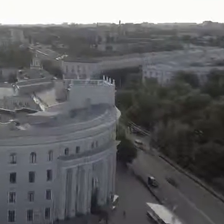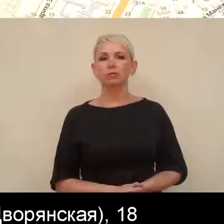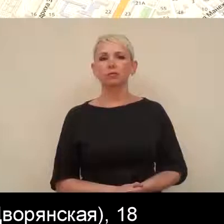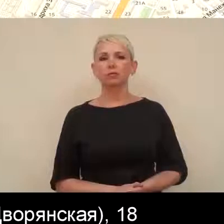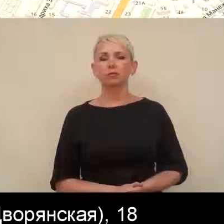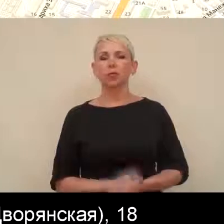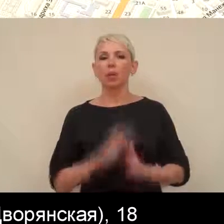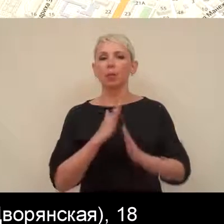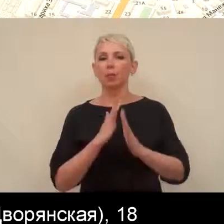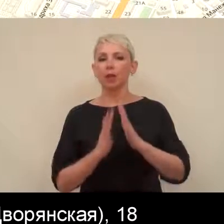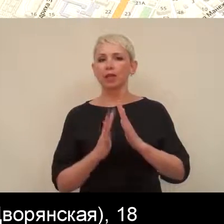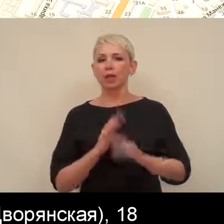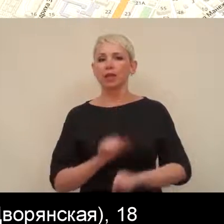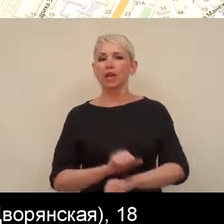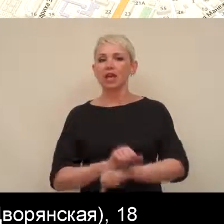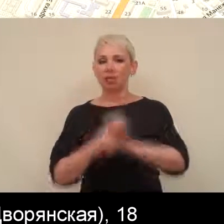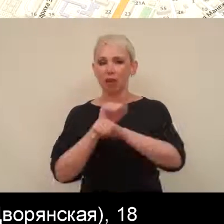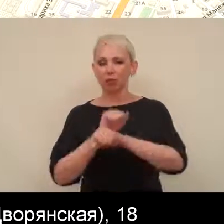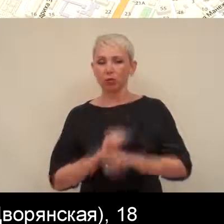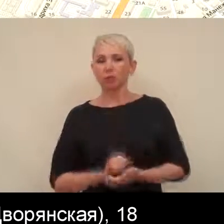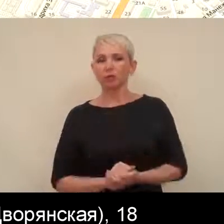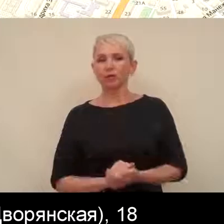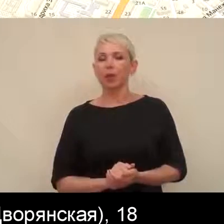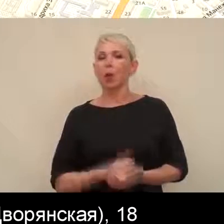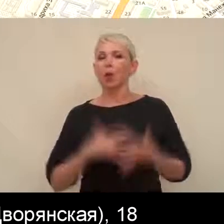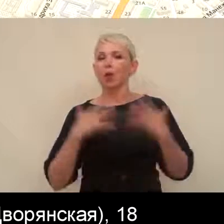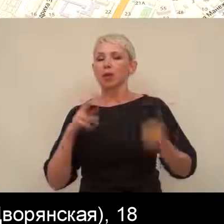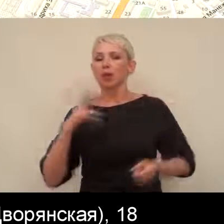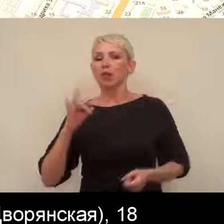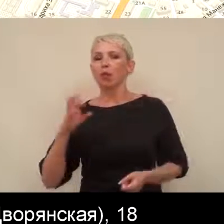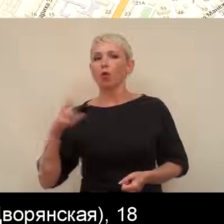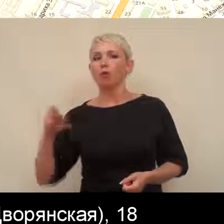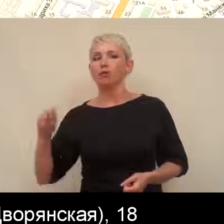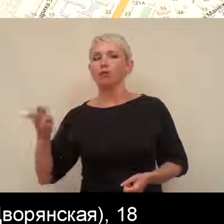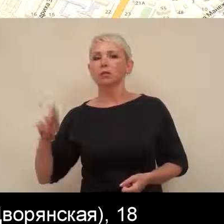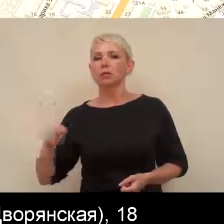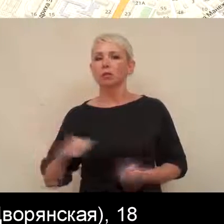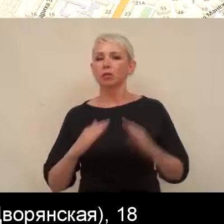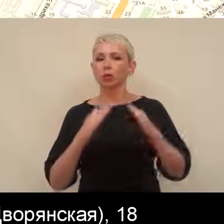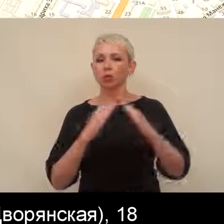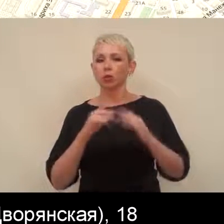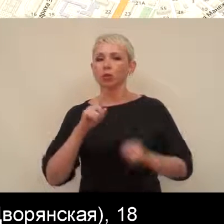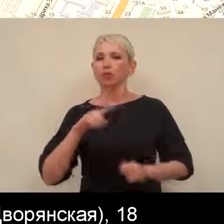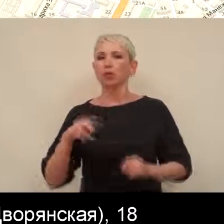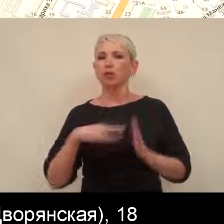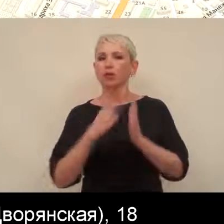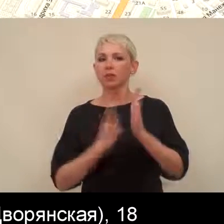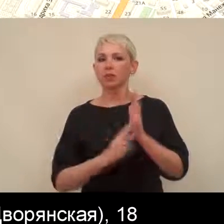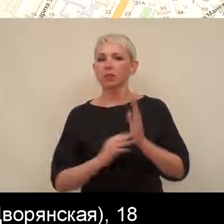Проспект Революции Большая Дворянская 18